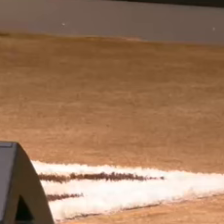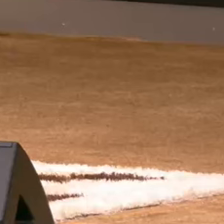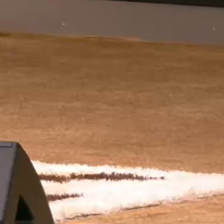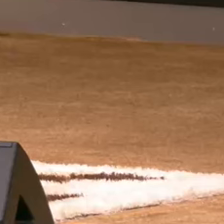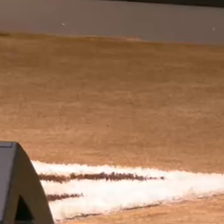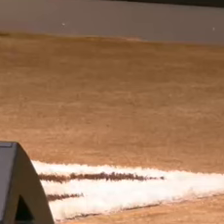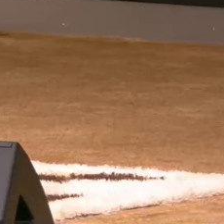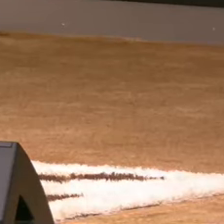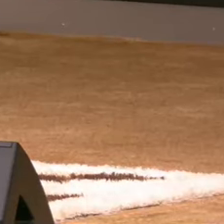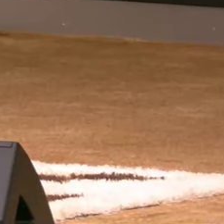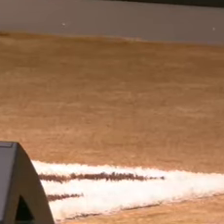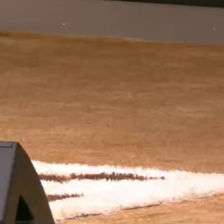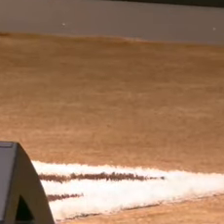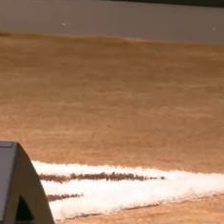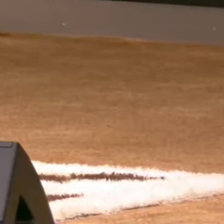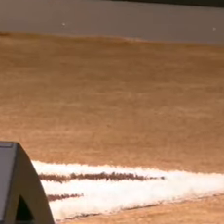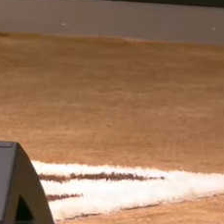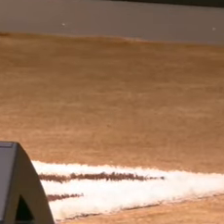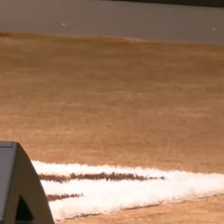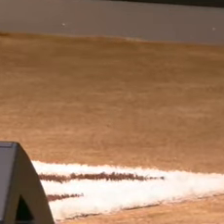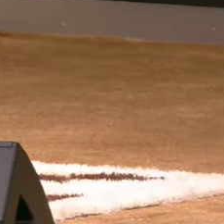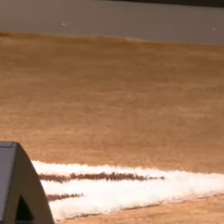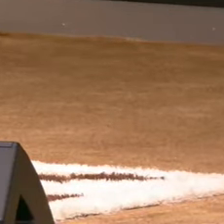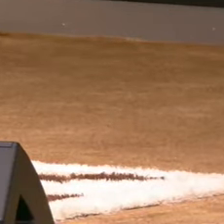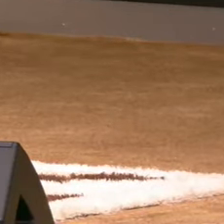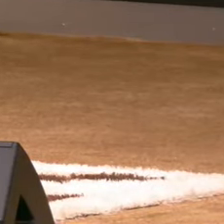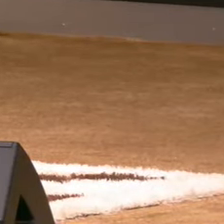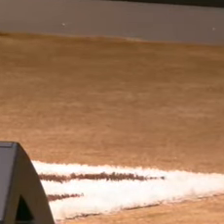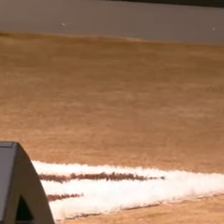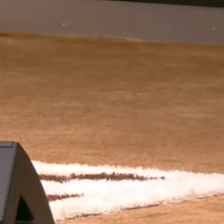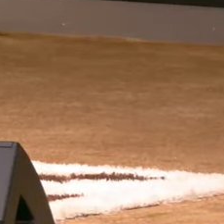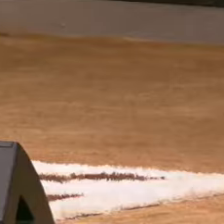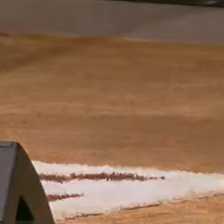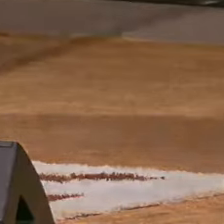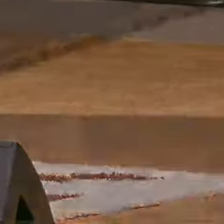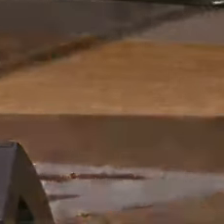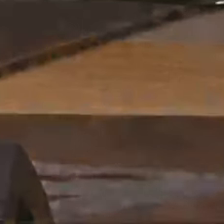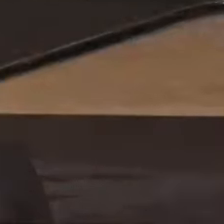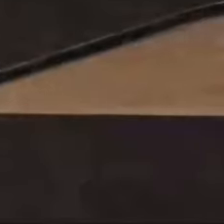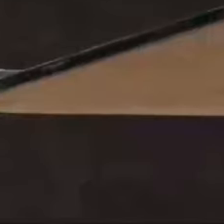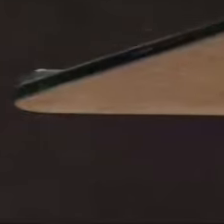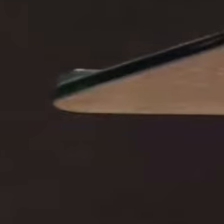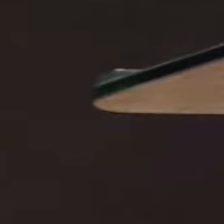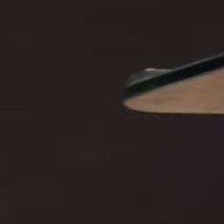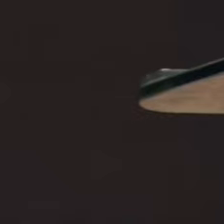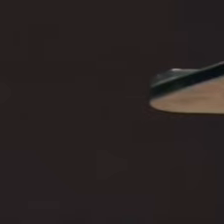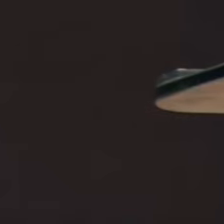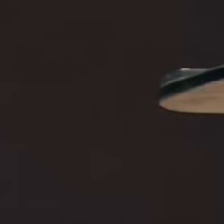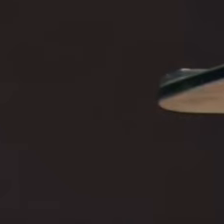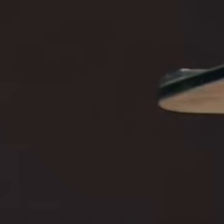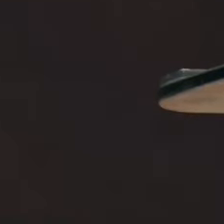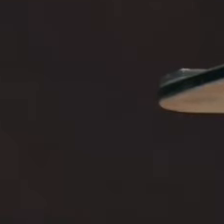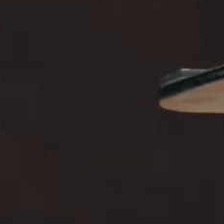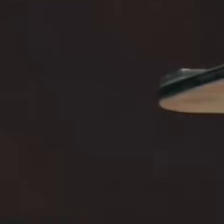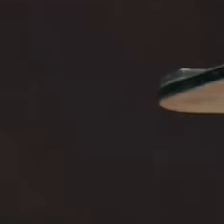foi, cette foi peut-elle le sauver? Ce soir, comme nous sommes à Jacques 2, versets 14 à